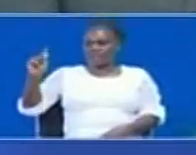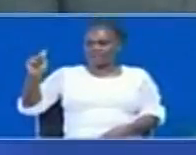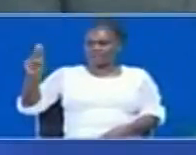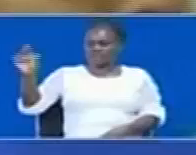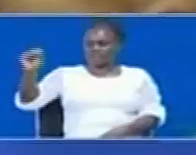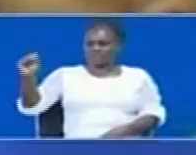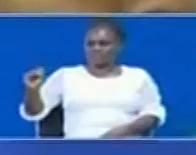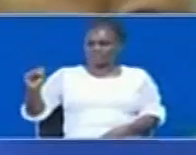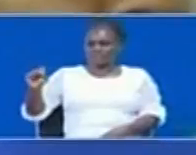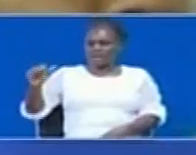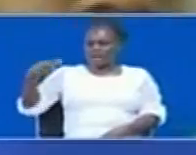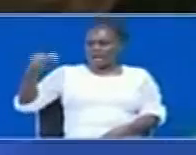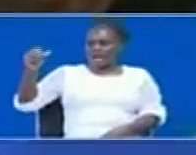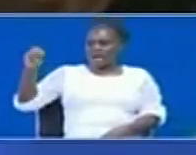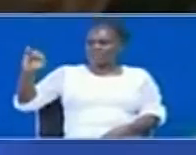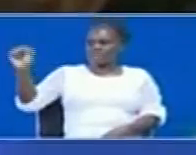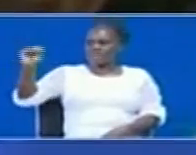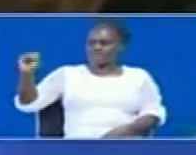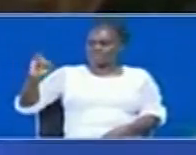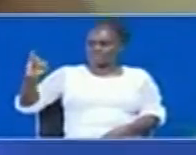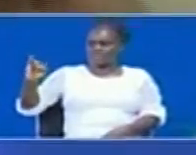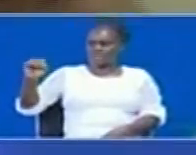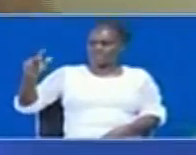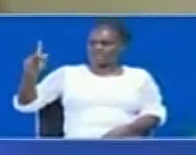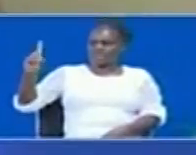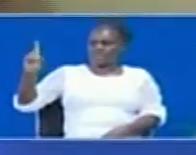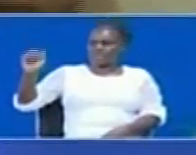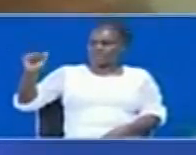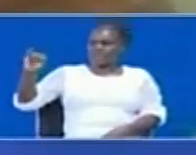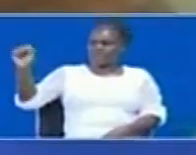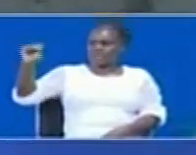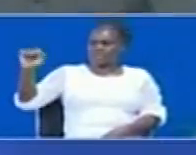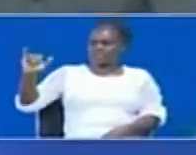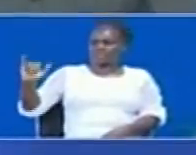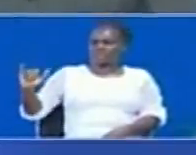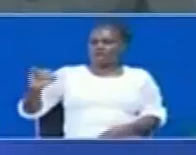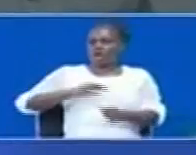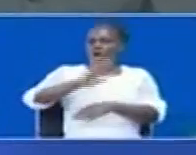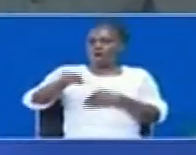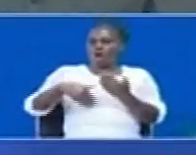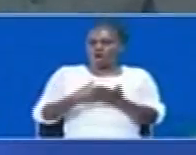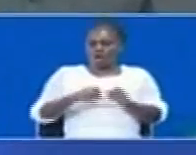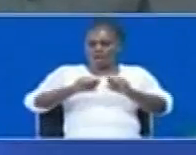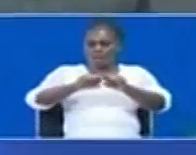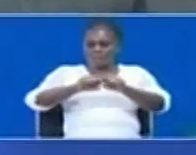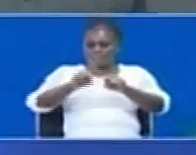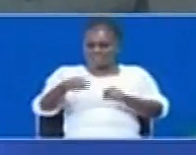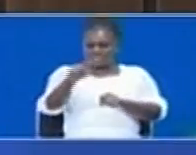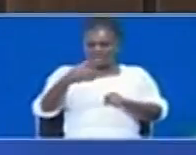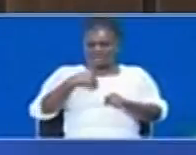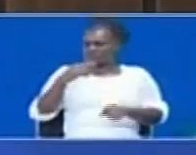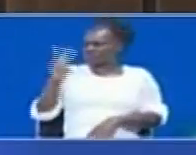Alan Ochanji, Hamisi Chibanzi, Daisy Korir na Evelyn Shege. Wote walipatikana na hatia ya kuidharau